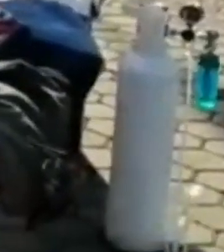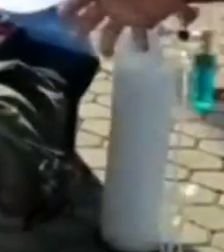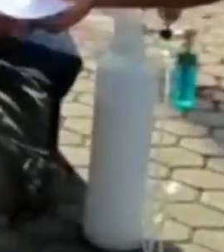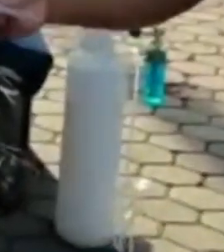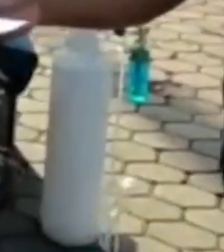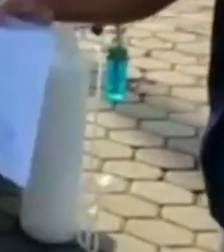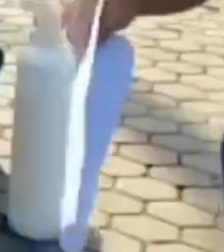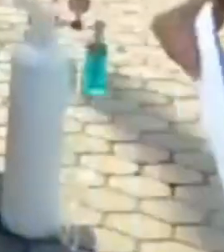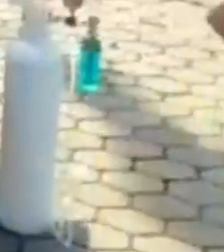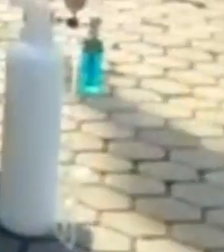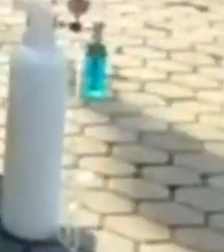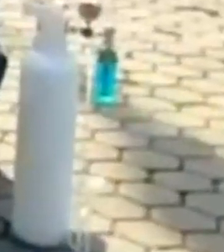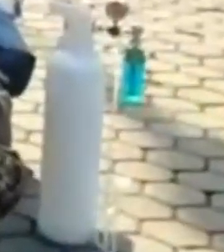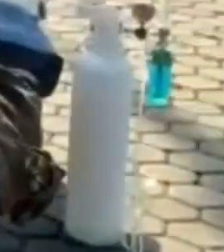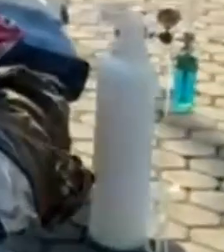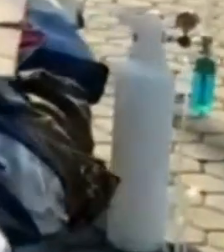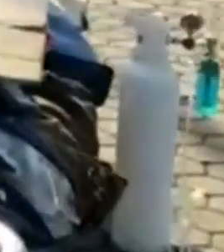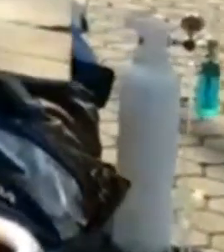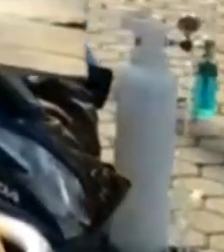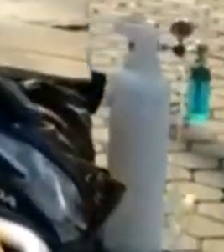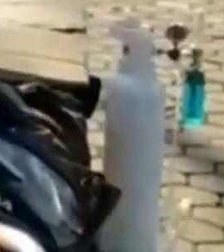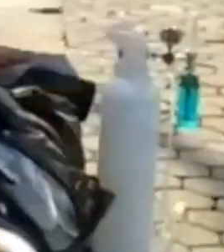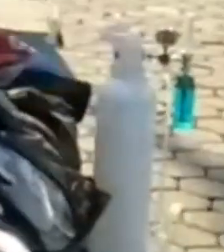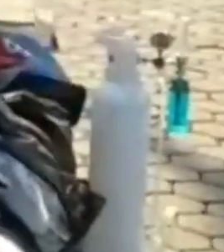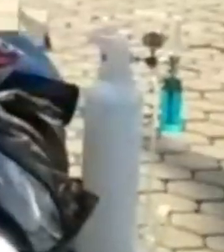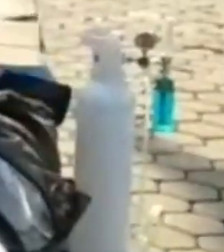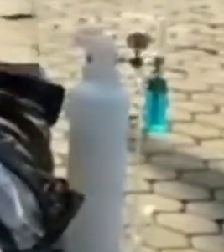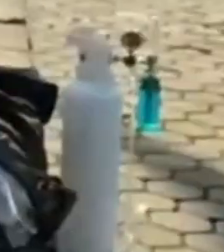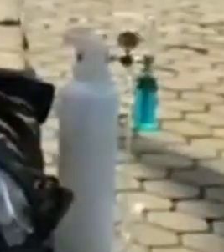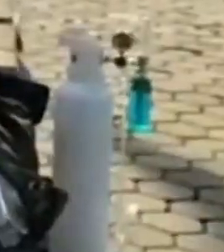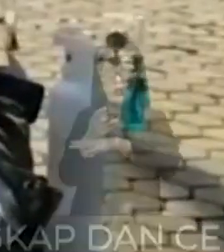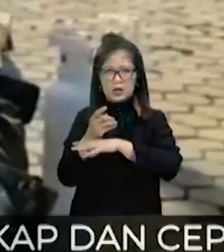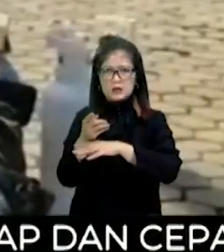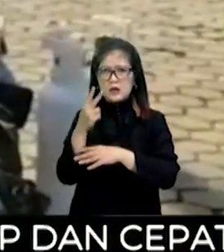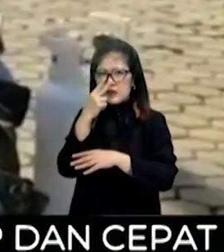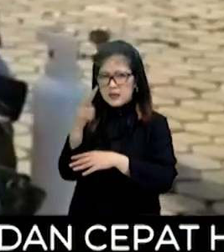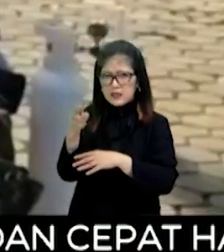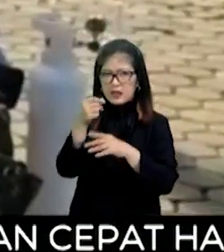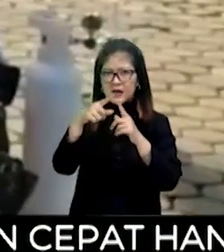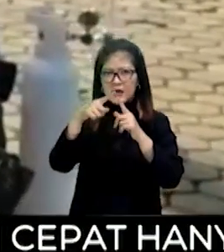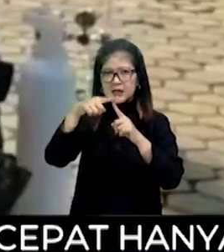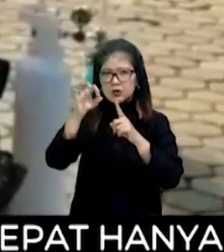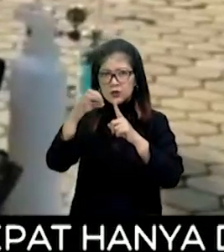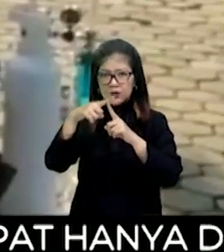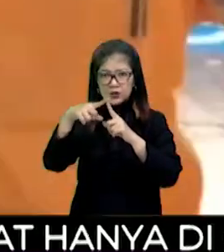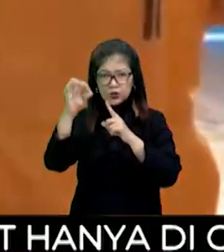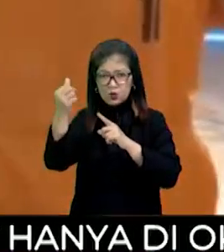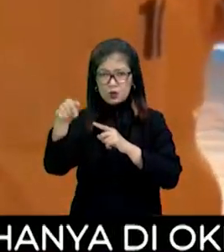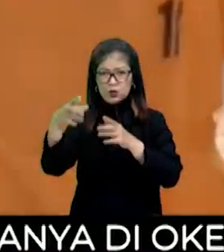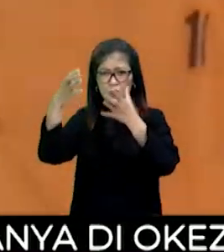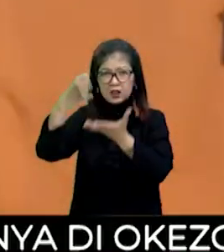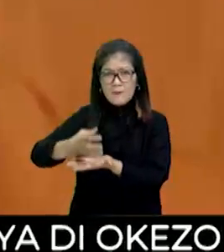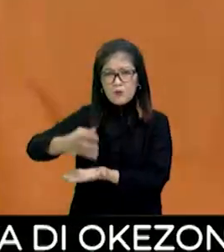pengintaian selama tiga hari dari tangan pelaku disita mobil ambulans dengan kondisi rotator dan tabung oksigen sudah